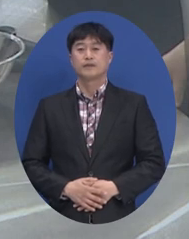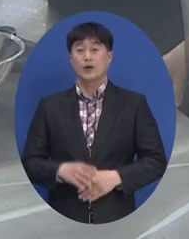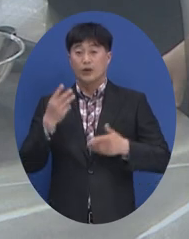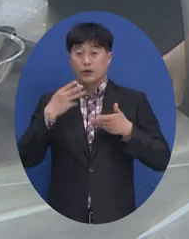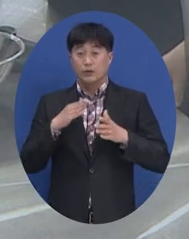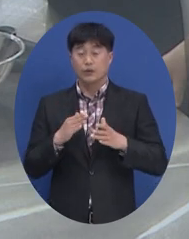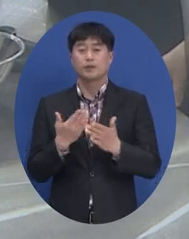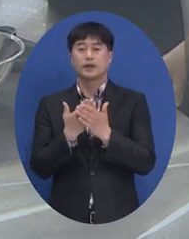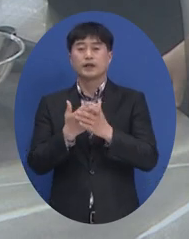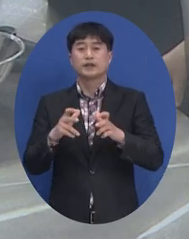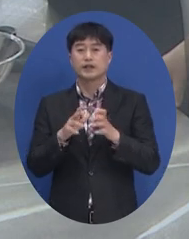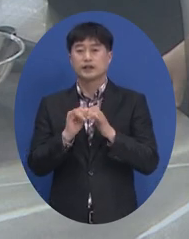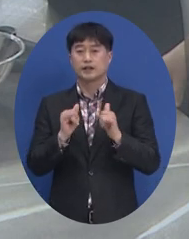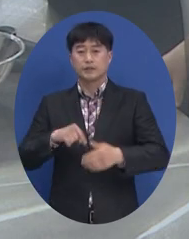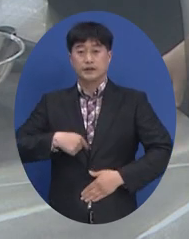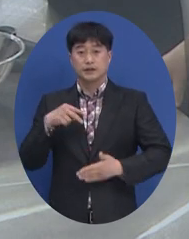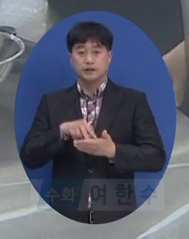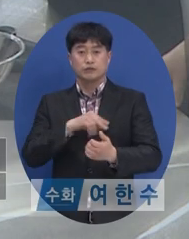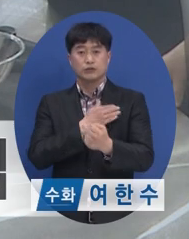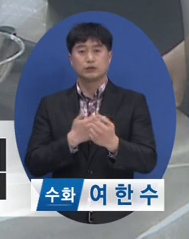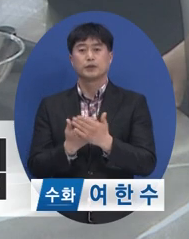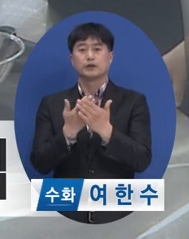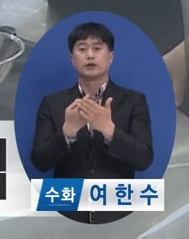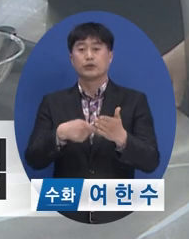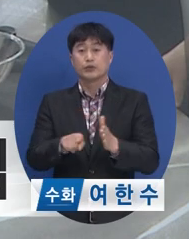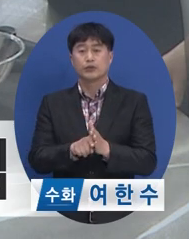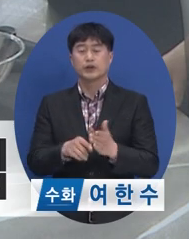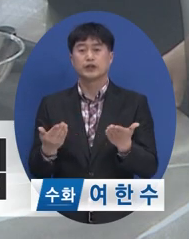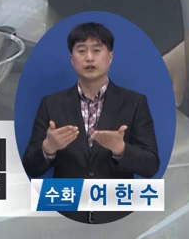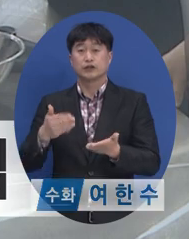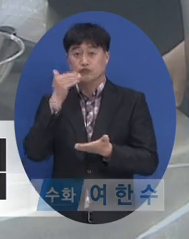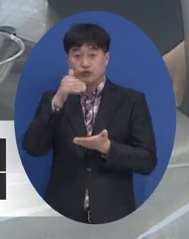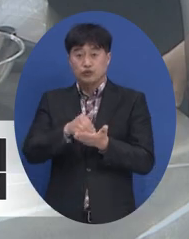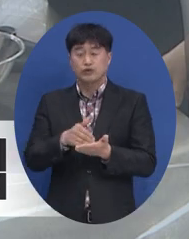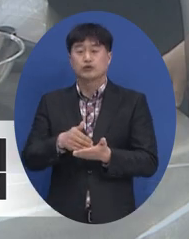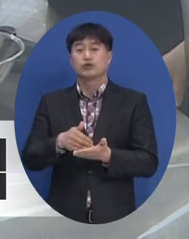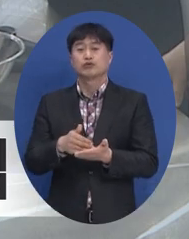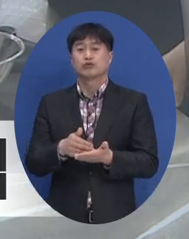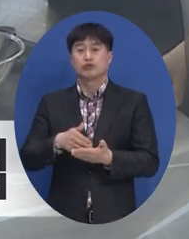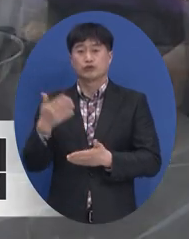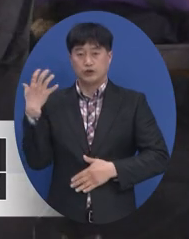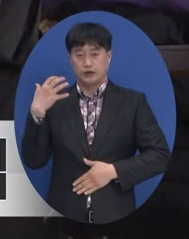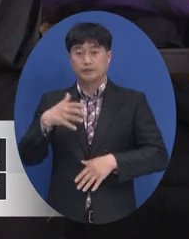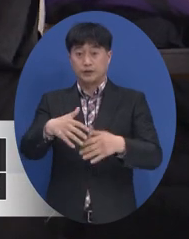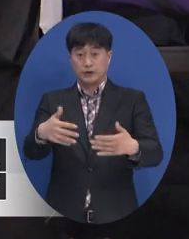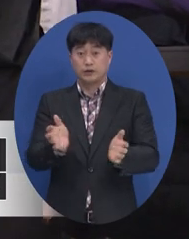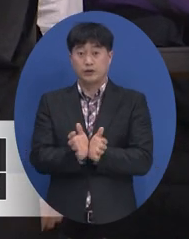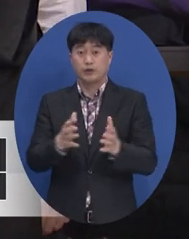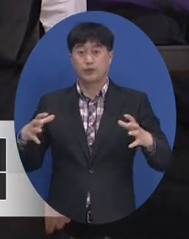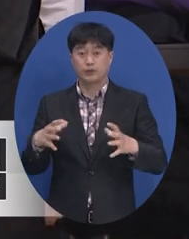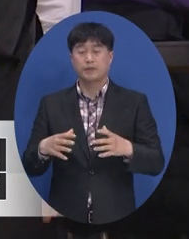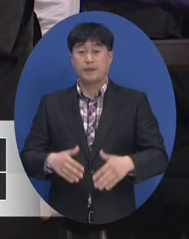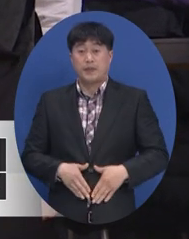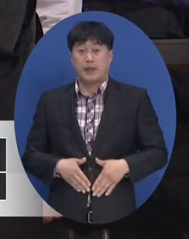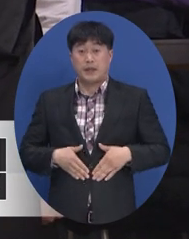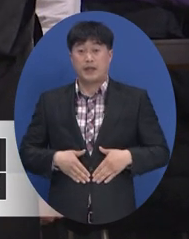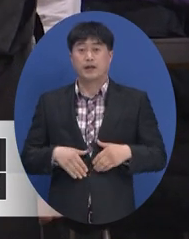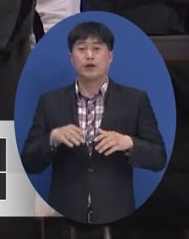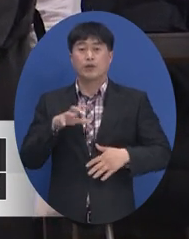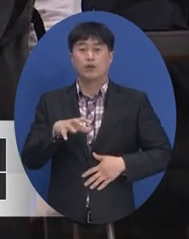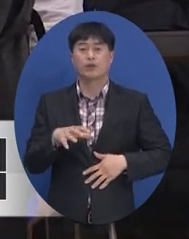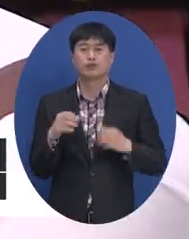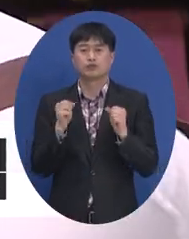경기도가 발달 장애인의 자립 능력 개발을 위한 직업훈련 수탁기관 을 모집합니다 남부와 북부 각 1곳이